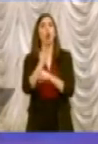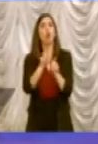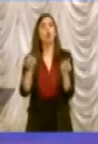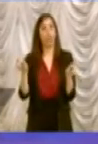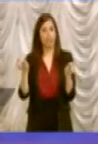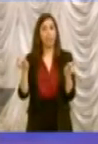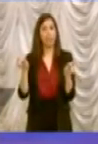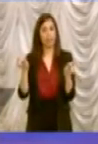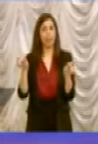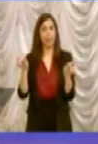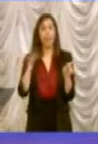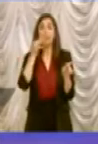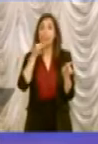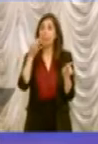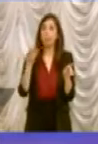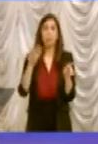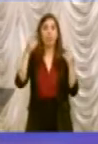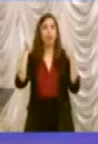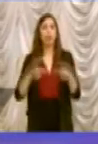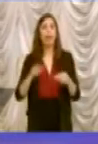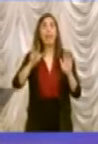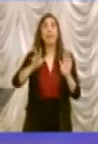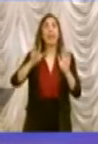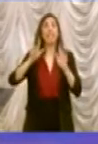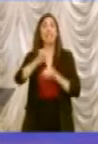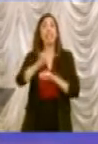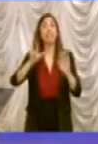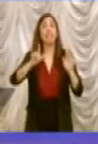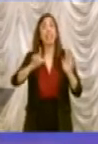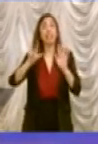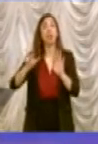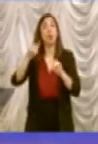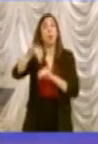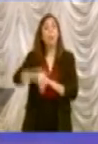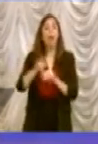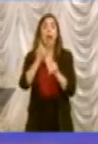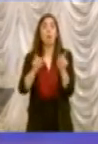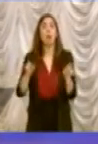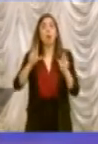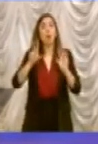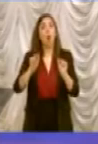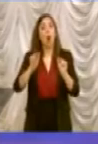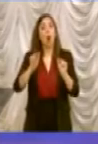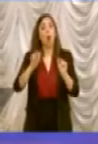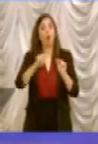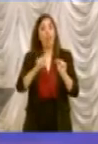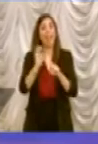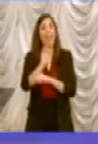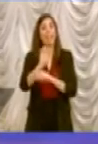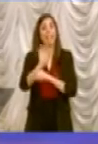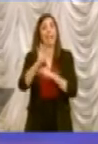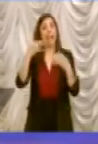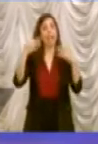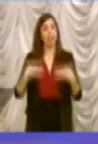a regime arriveremo a 78.000 nuovi insegnanti di ruolo. Approvato il decreto rilancio da